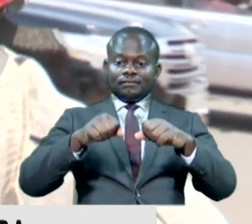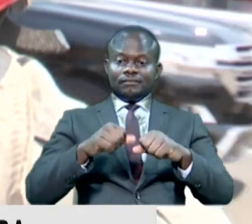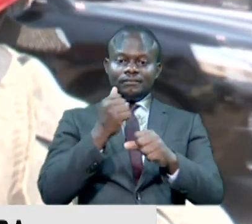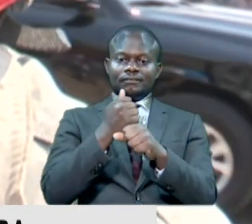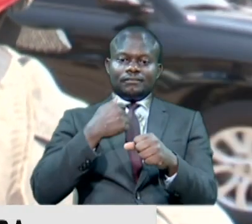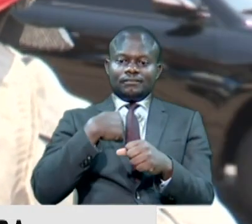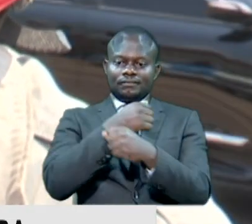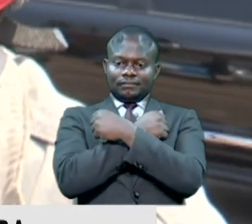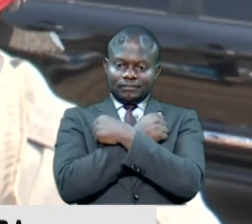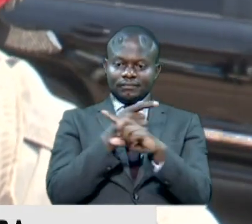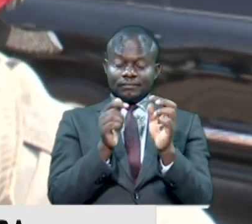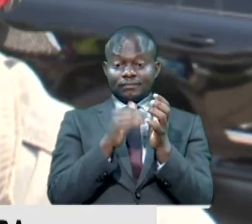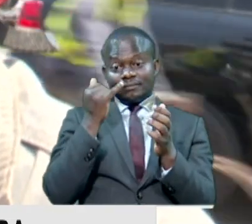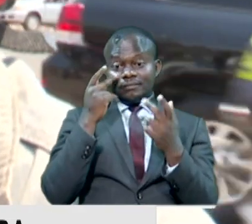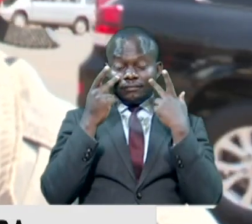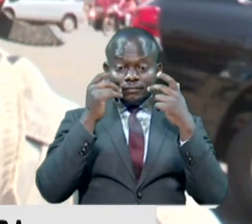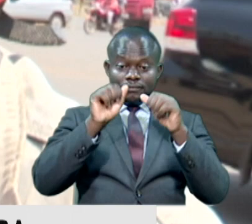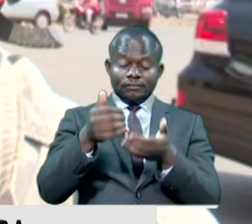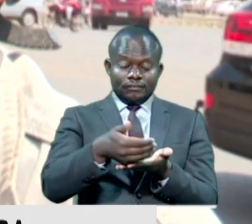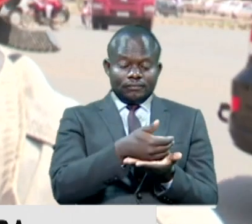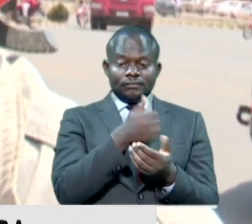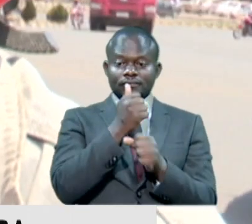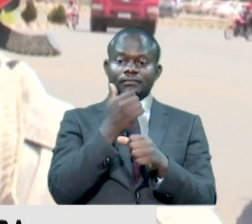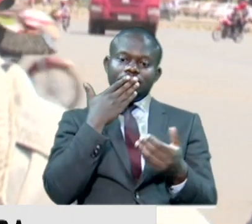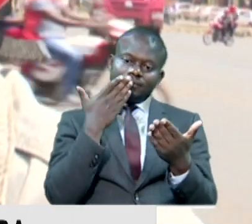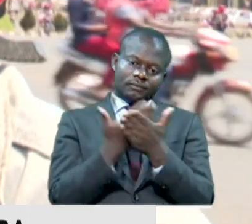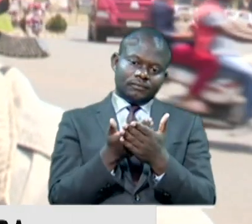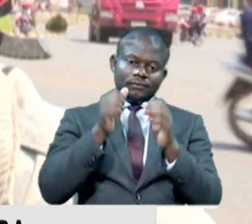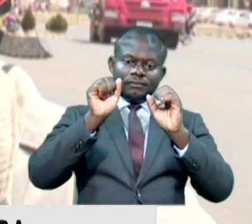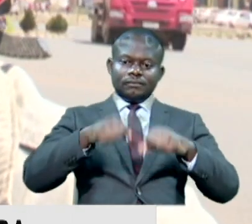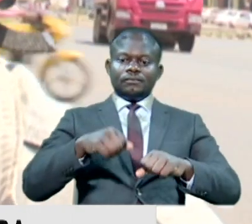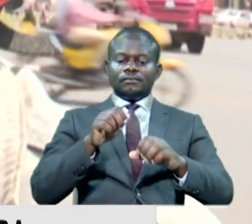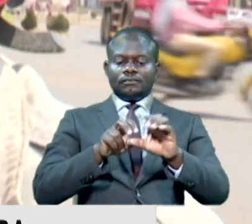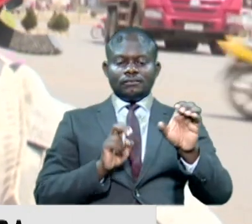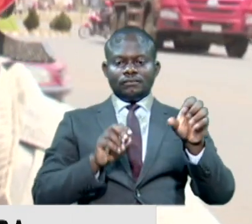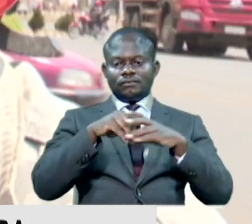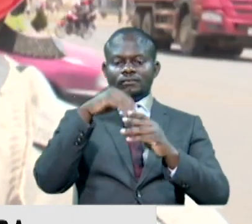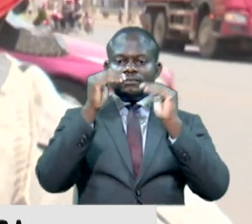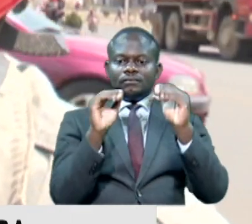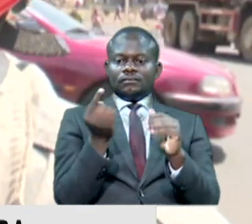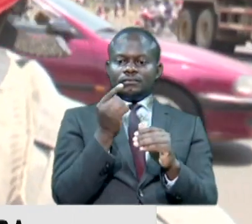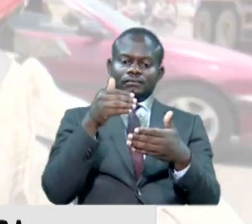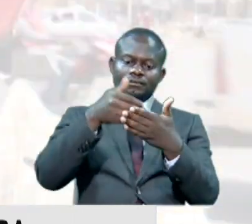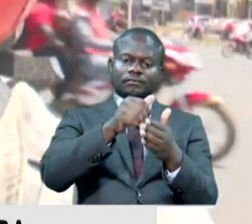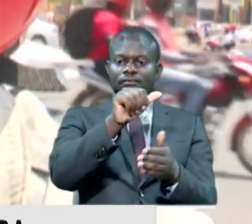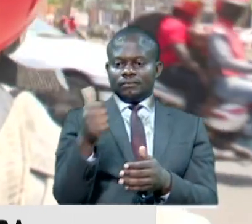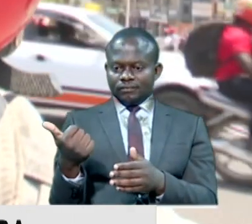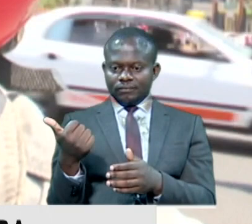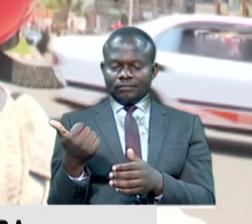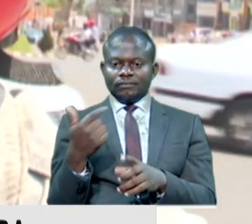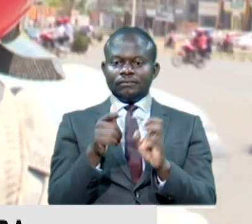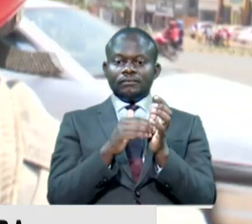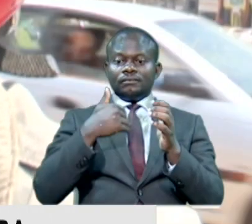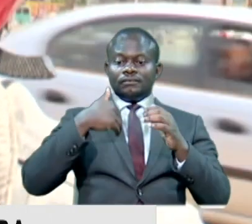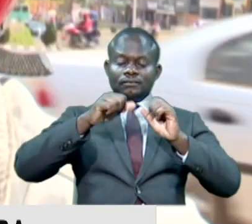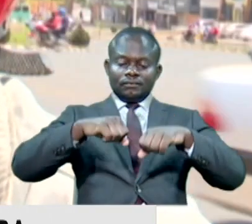nabonye ko iyo ubashije gusevinga n'akazi keza kashaka kugukura ku rwego rumwe kakakugeza ku kandi nari mfite